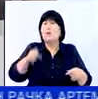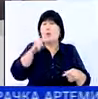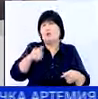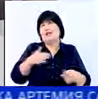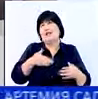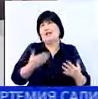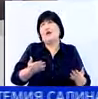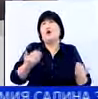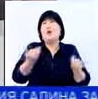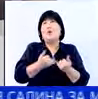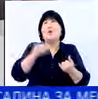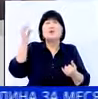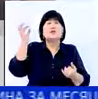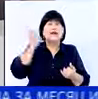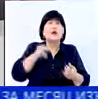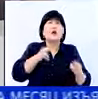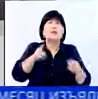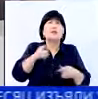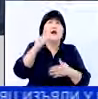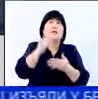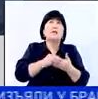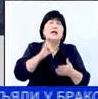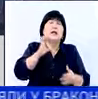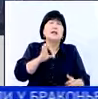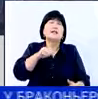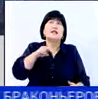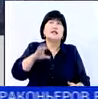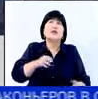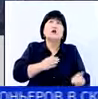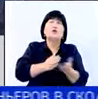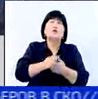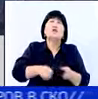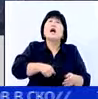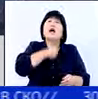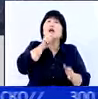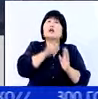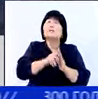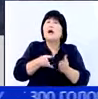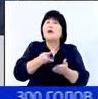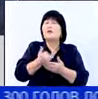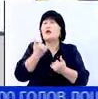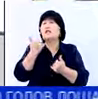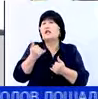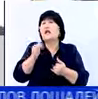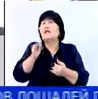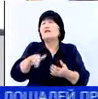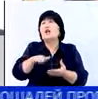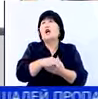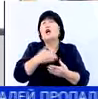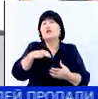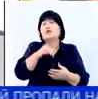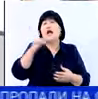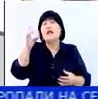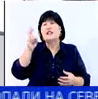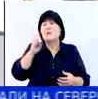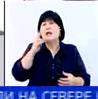меня. Гость из Германии приехала в рамках программы SES – служба старших экспертов, которая финансируется за счет Федерального союза немецкой